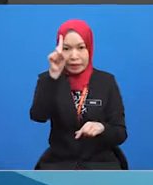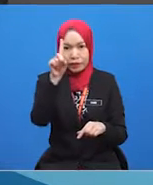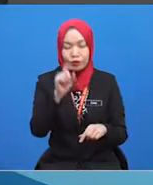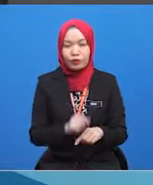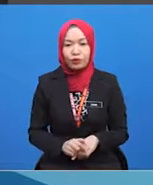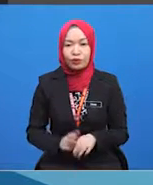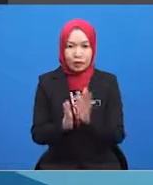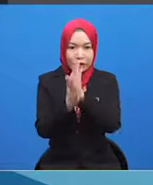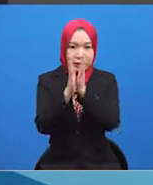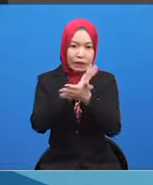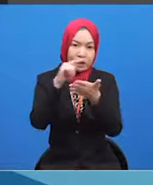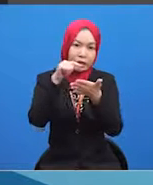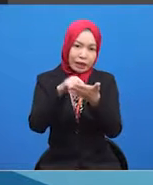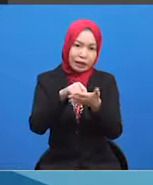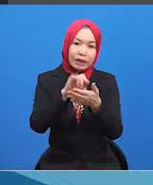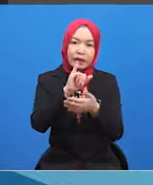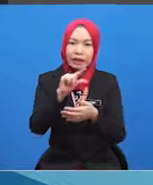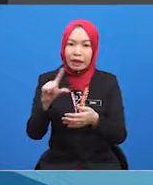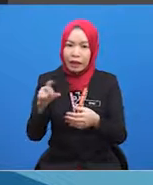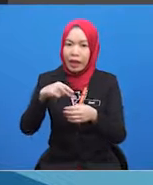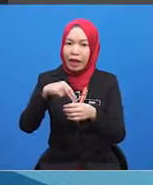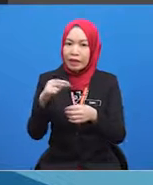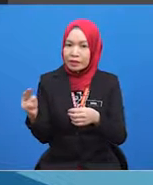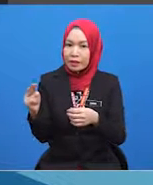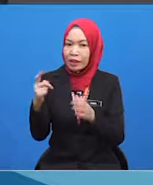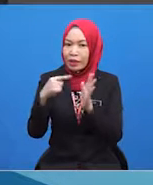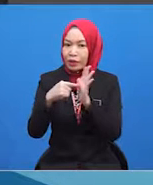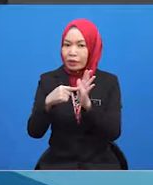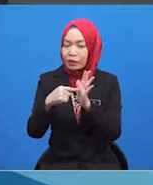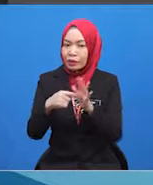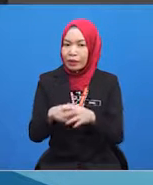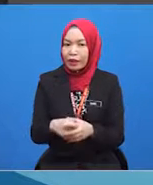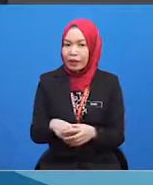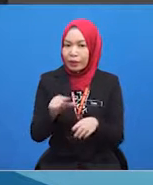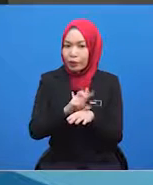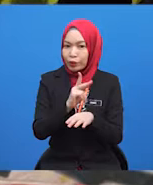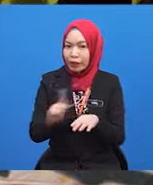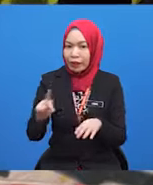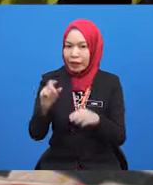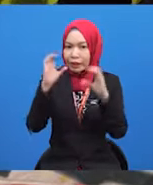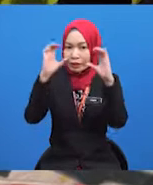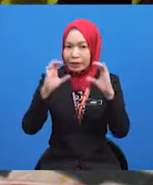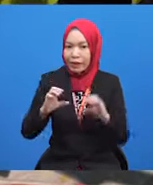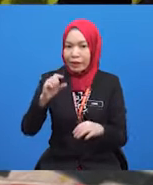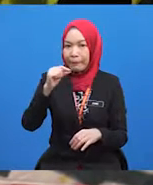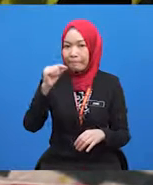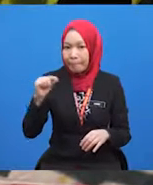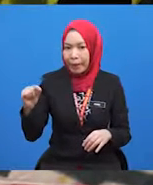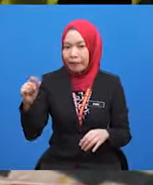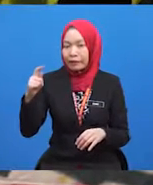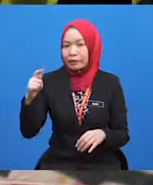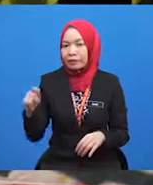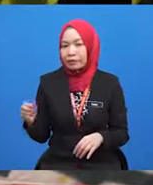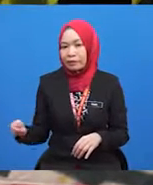Maka, inilah hasil paparan menggunakan teknik Pen Tool. Akhir sekali,